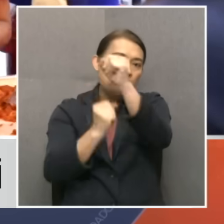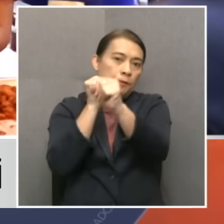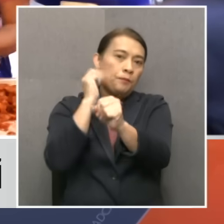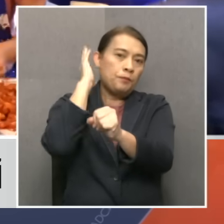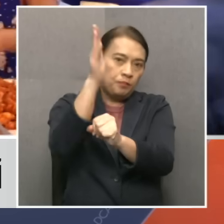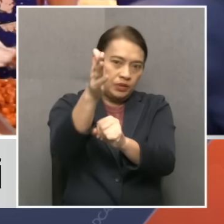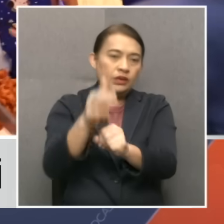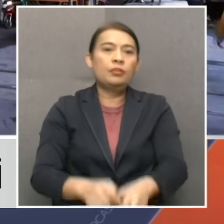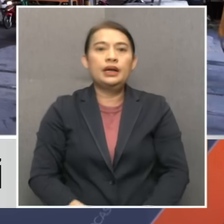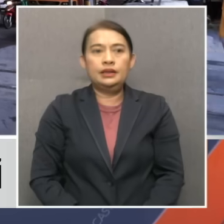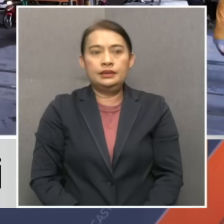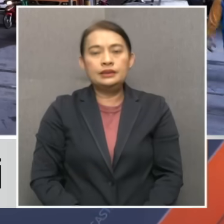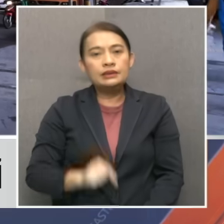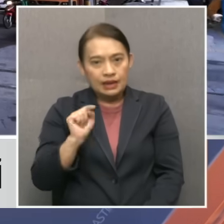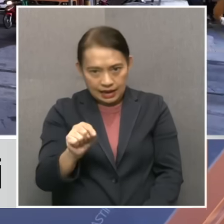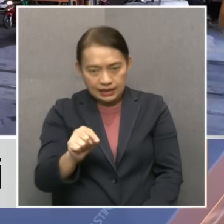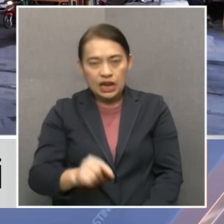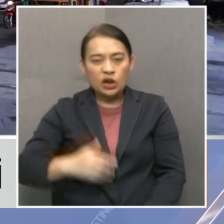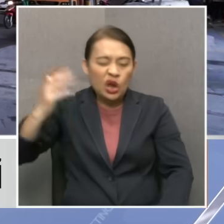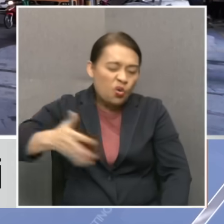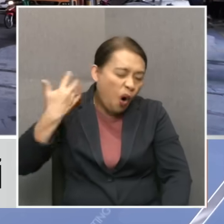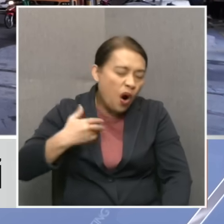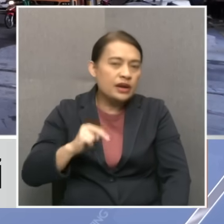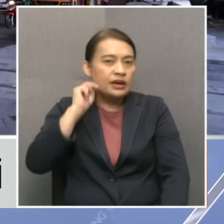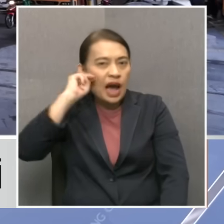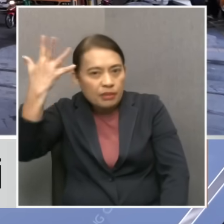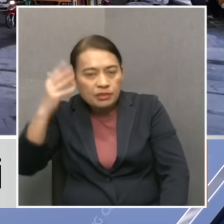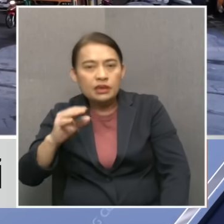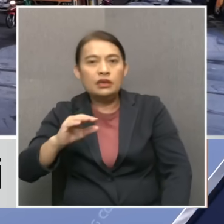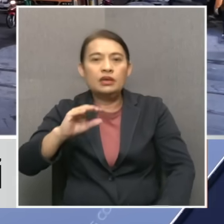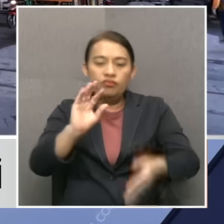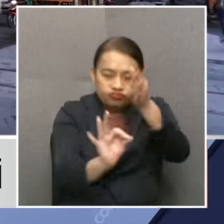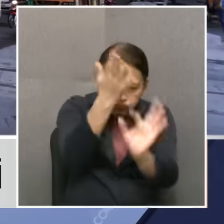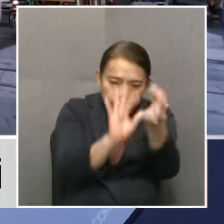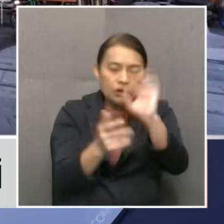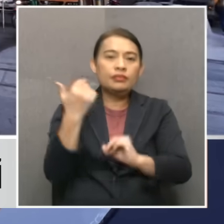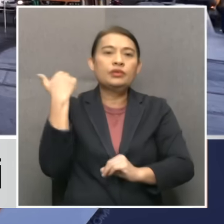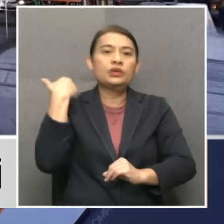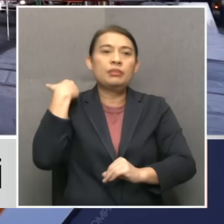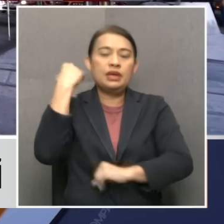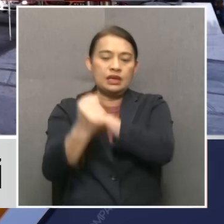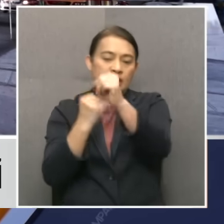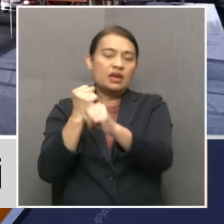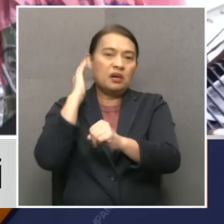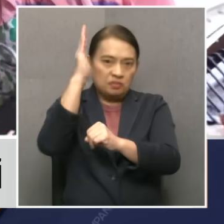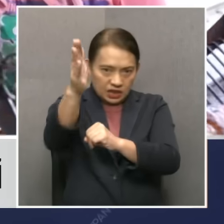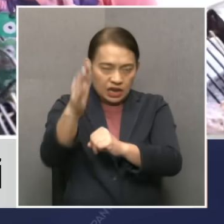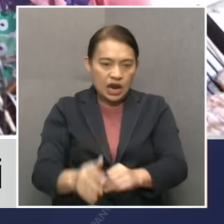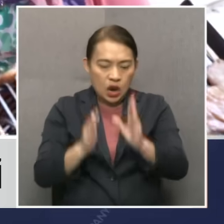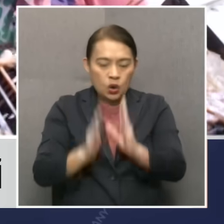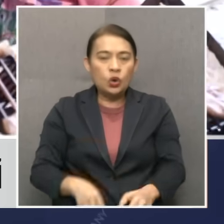เพราะฉะนั้นตรงนี้เองจะเป็นสิ่งที่ทั้งร้อนทั้งแรงไฟป่านะครับประเด็นก็จะตามมานะครับเพราะฉะนั้นผู้ที่อยู่กลางแจ้ง